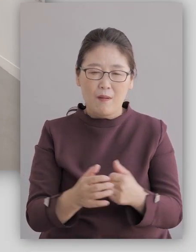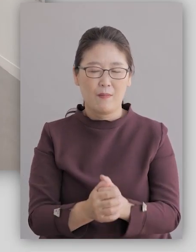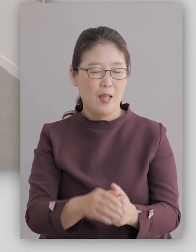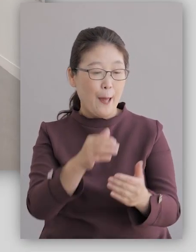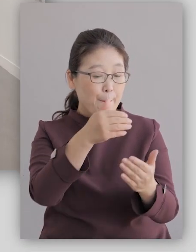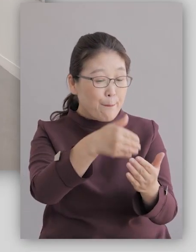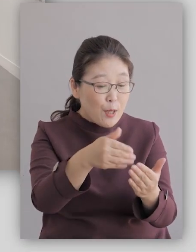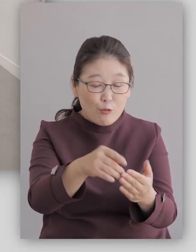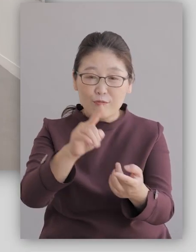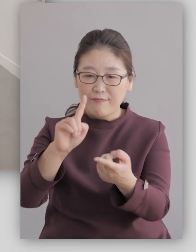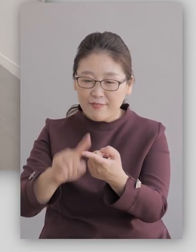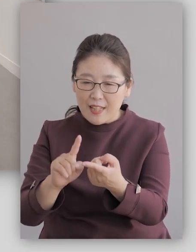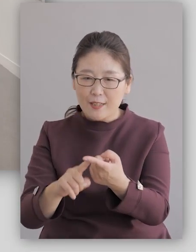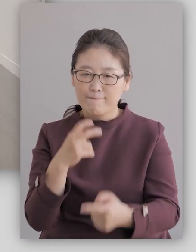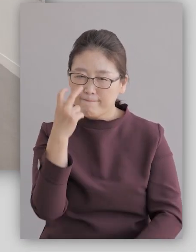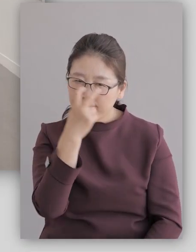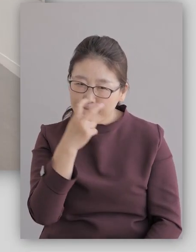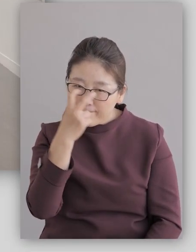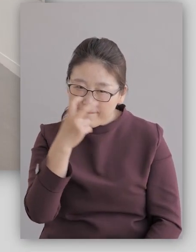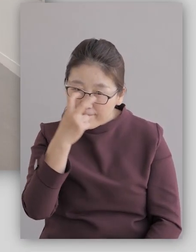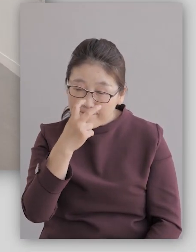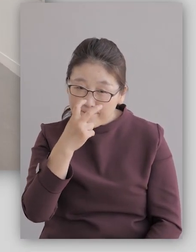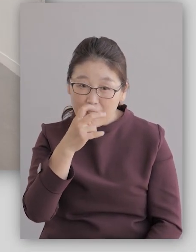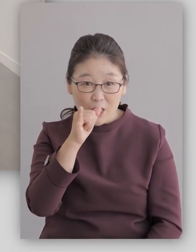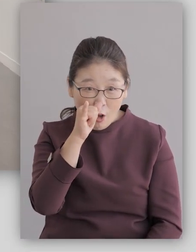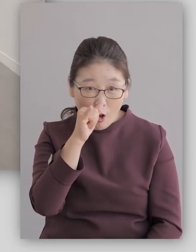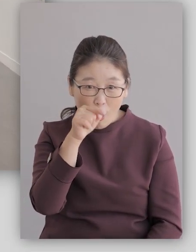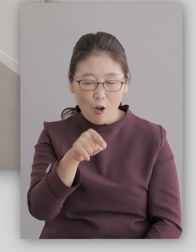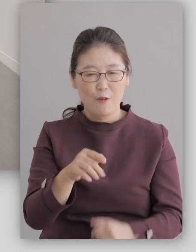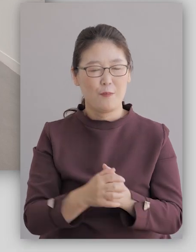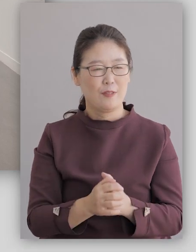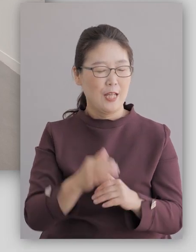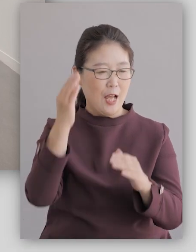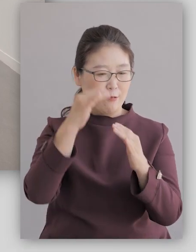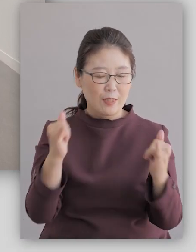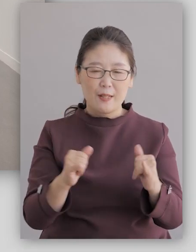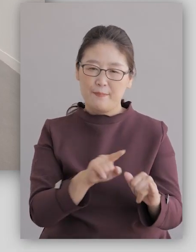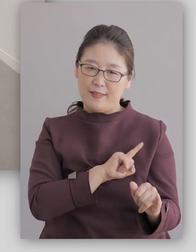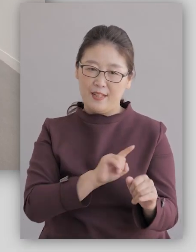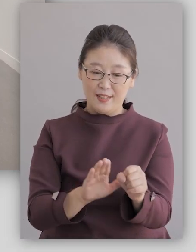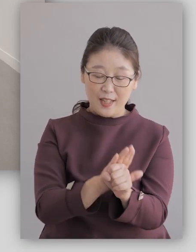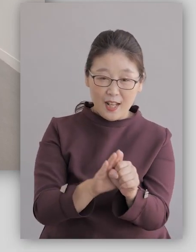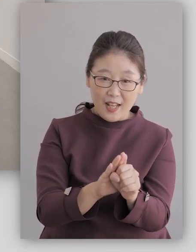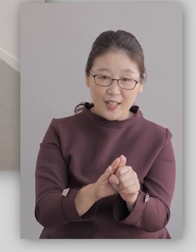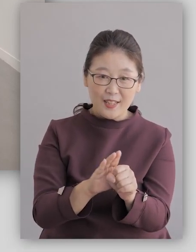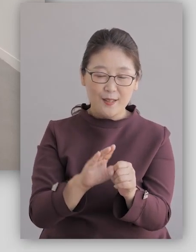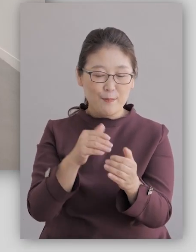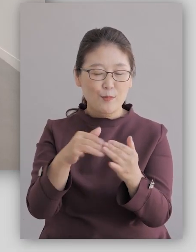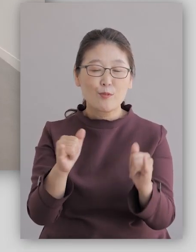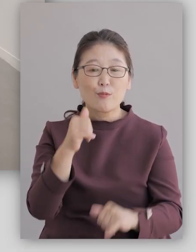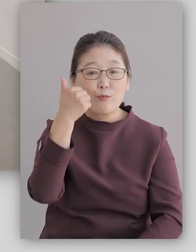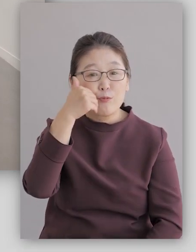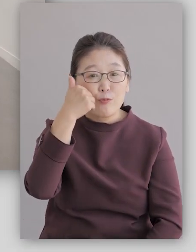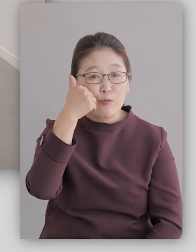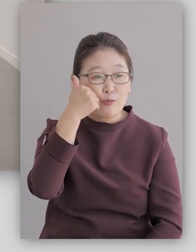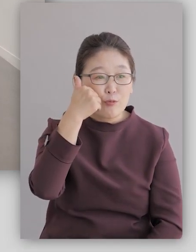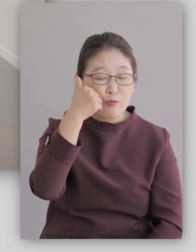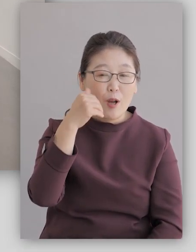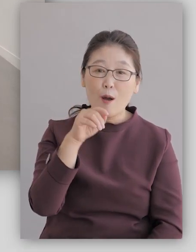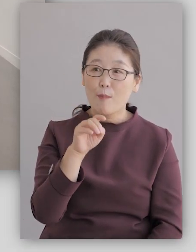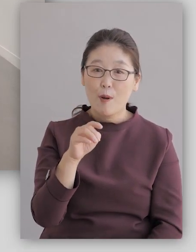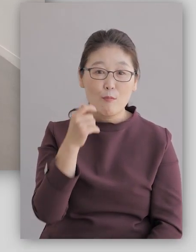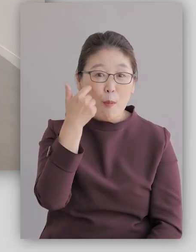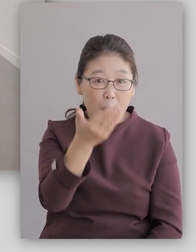관련된 리서치가 있을 때 한국인이 가장 사랑하는 미술가 뽑으라고 하면